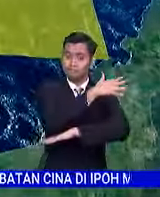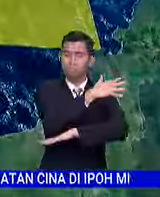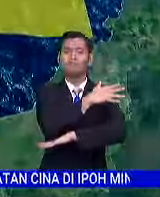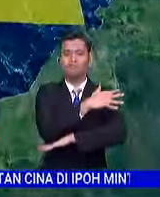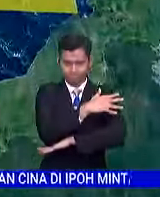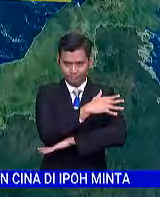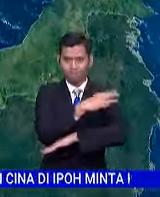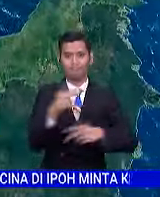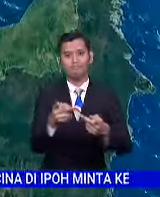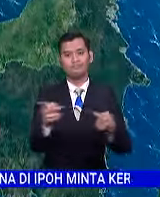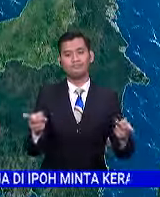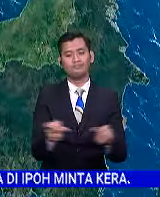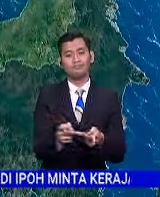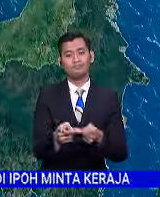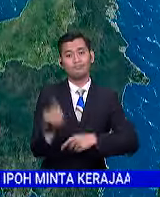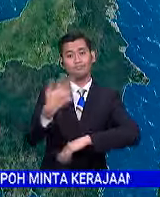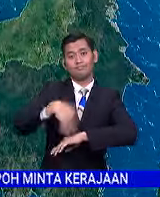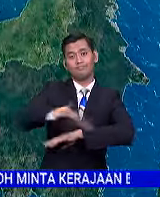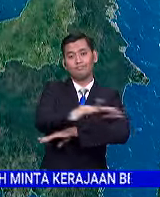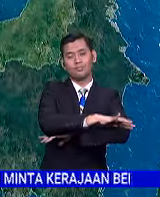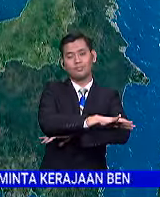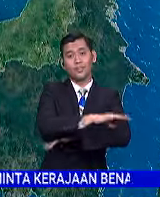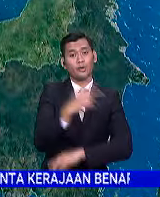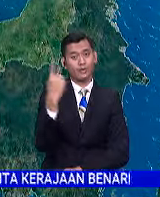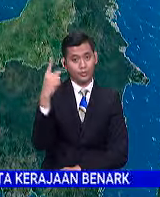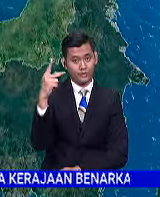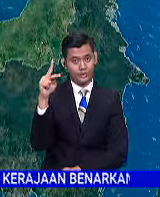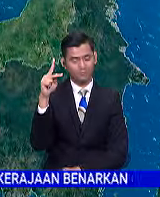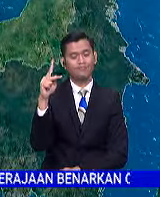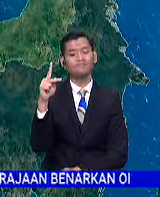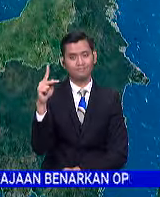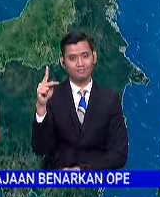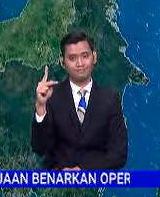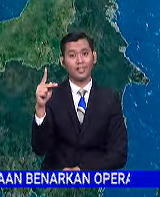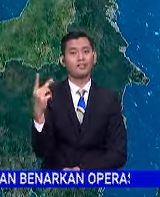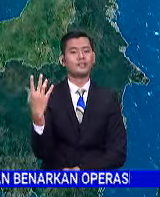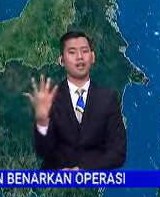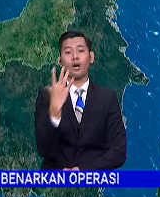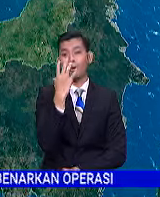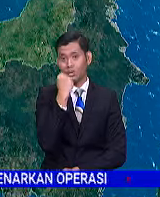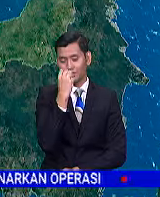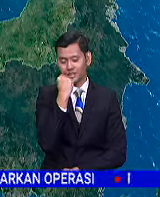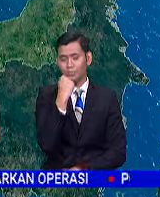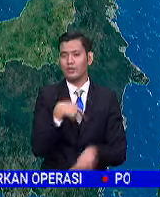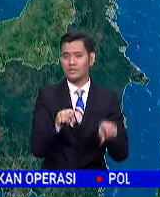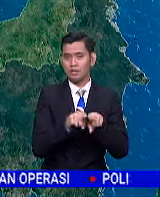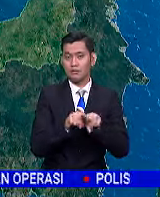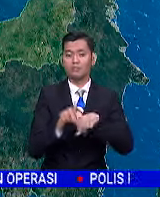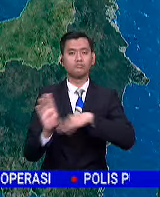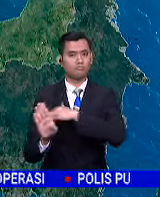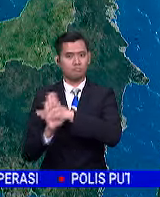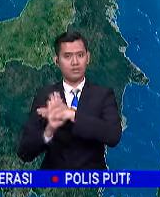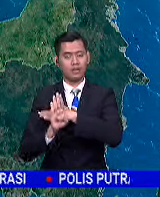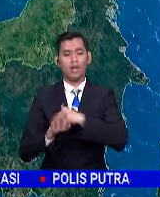berkuasa bagi kawasan kawasan perairan yang berwarna kuning dan kawasan perairan yang berwarna jingga dan keadaan ini adalah berbahaya